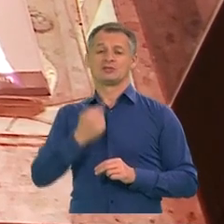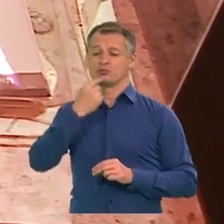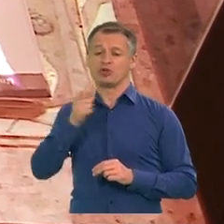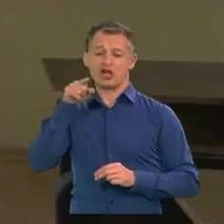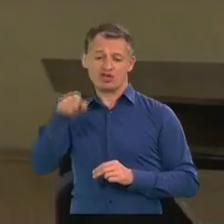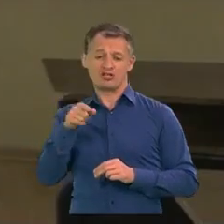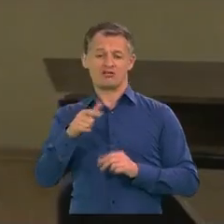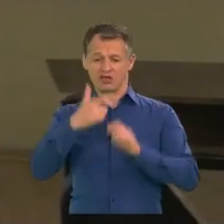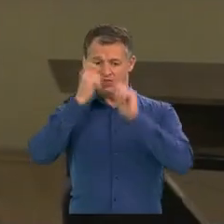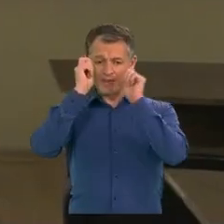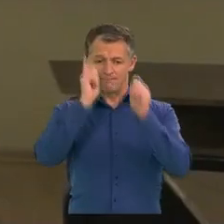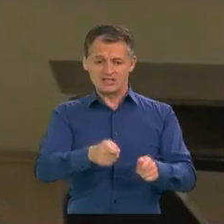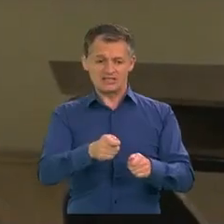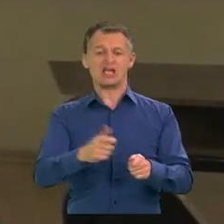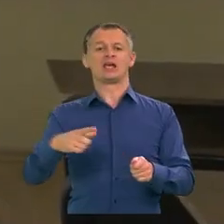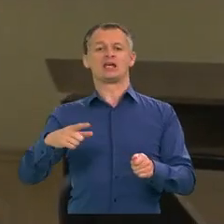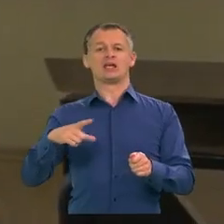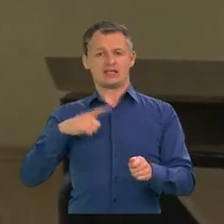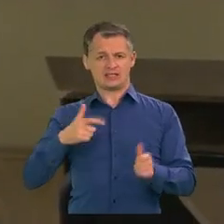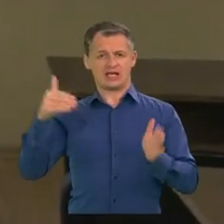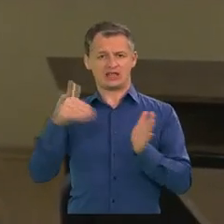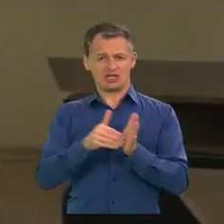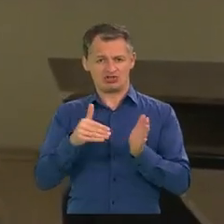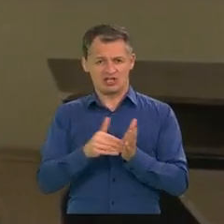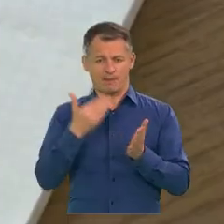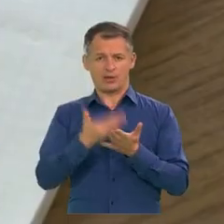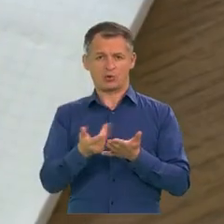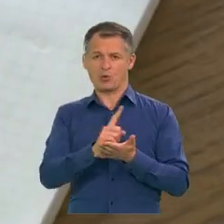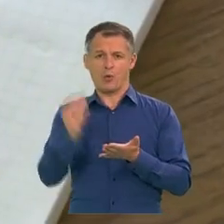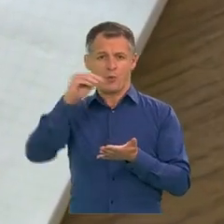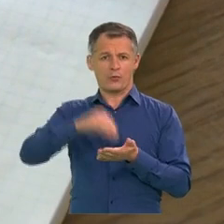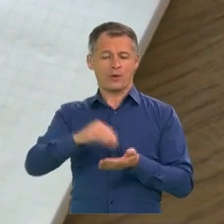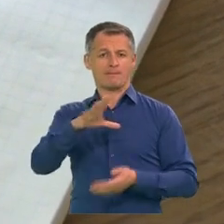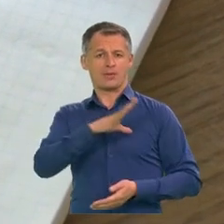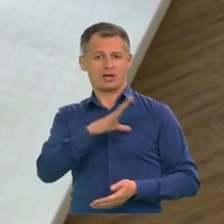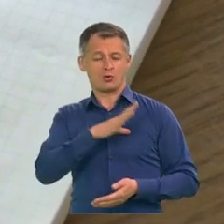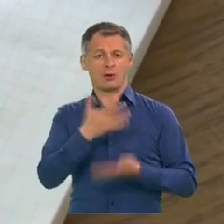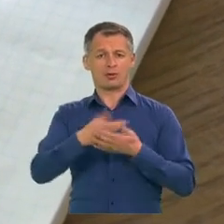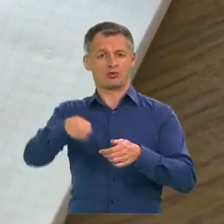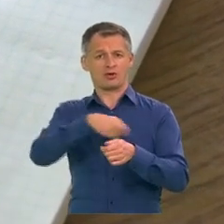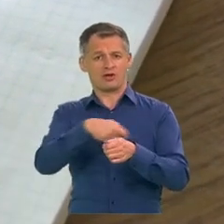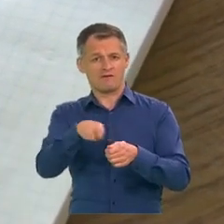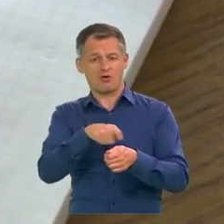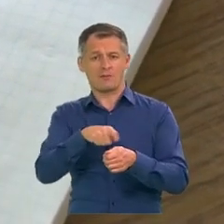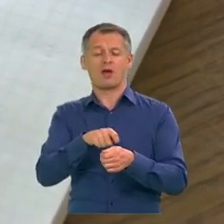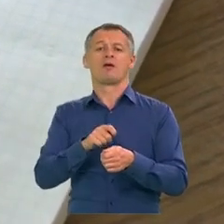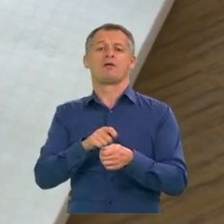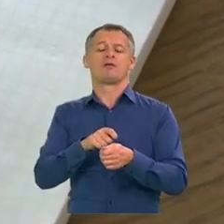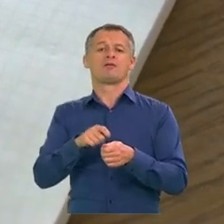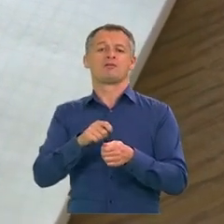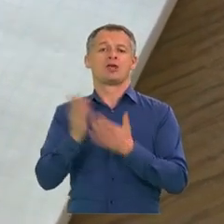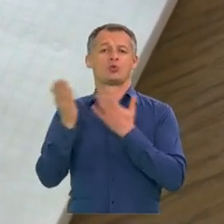este necesară pentru a nu periclita reforma în educație. În acest